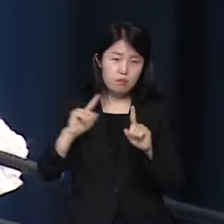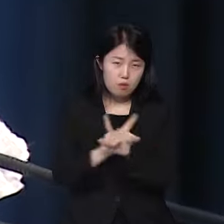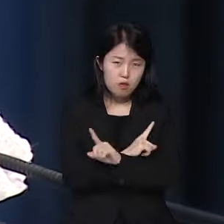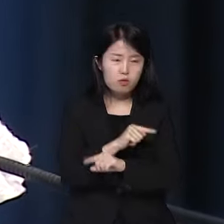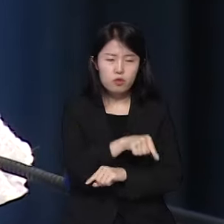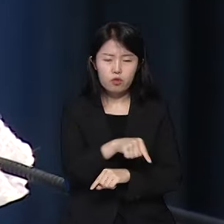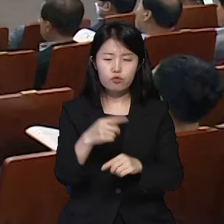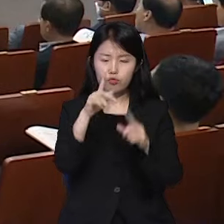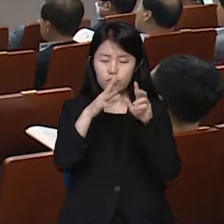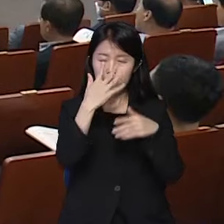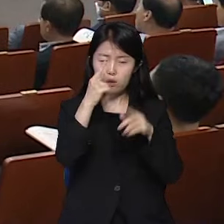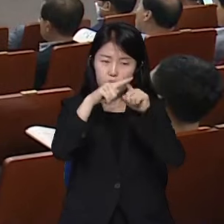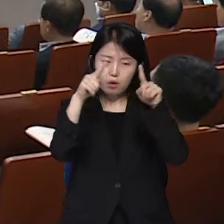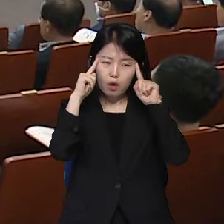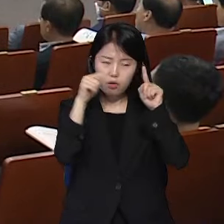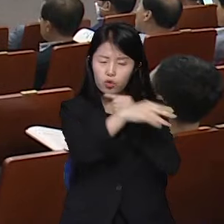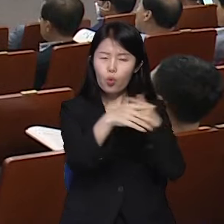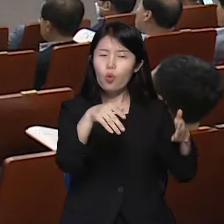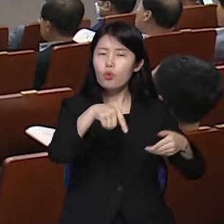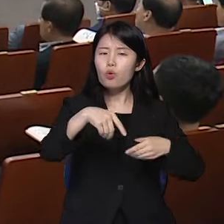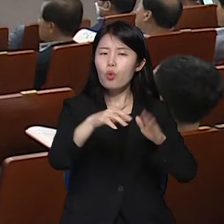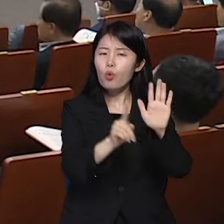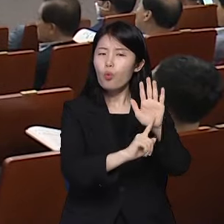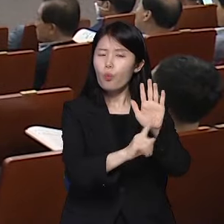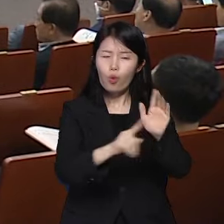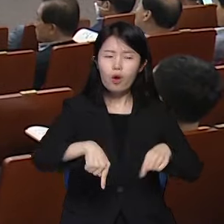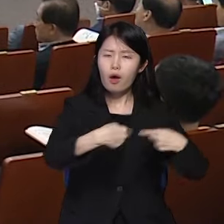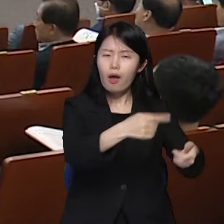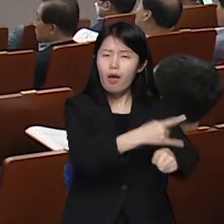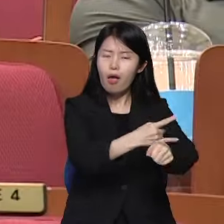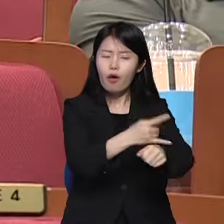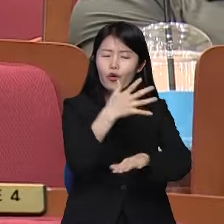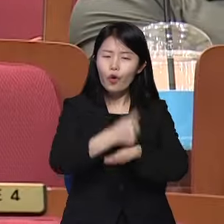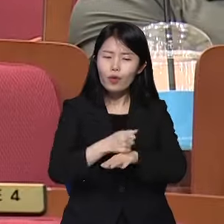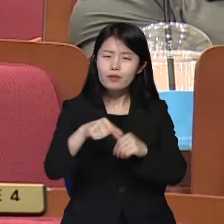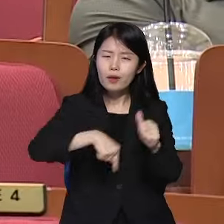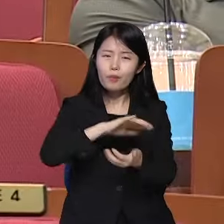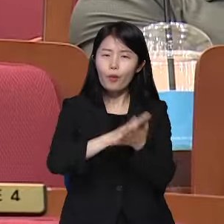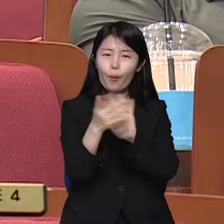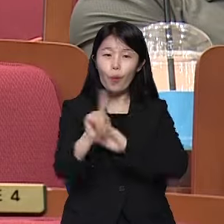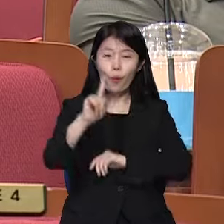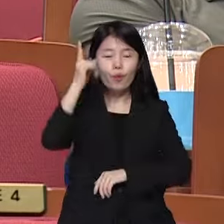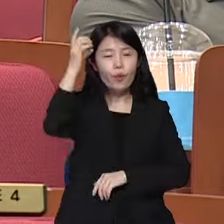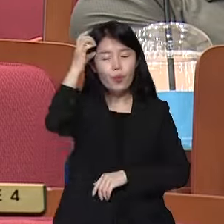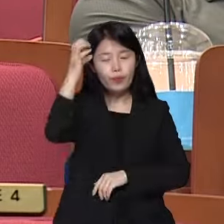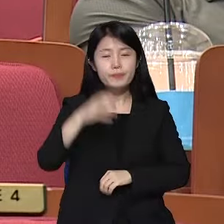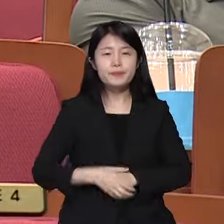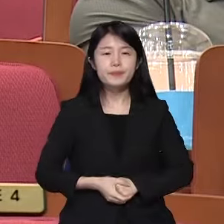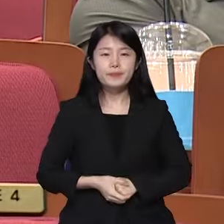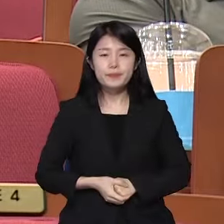축구하면서 순천 지역 반대여론에 어떤 영향을 미칠지 주목됩니다 KBC 박승현 이니다